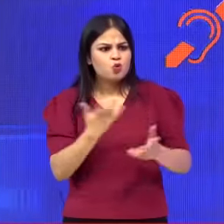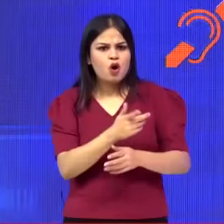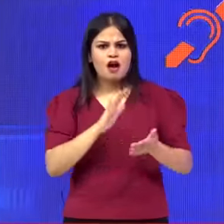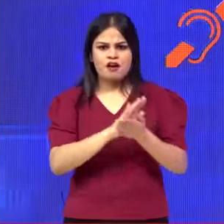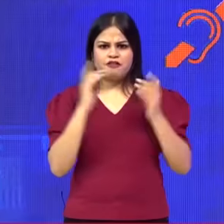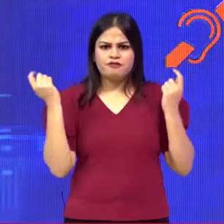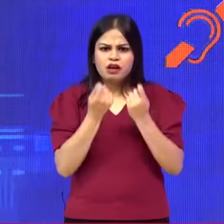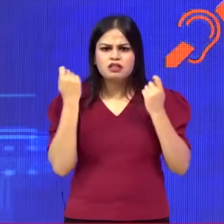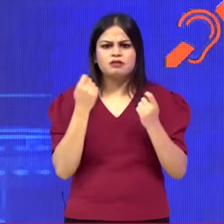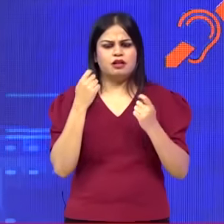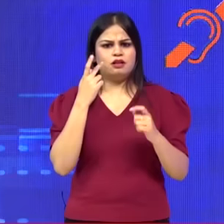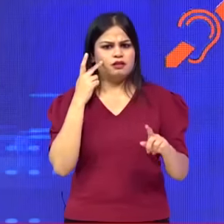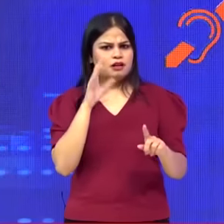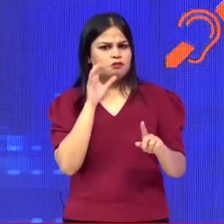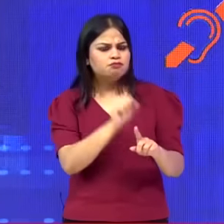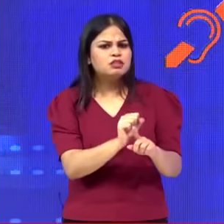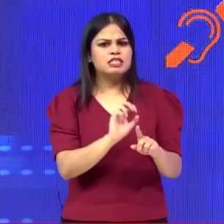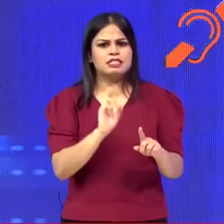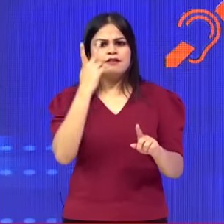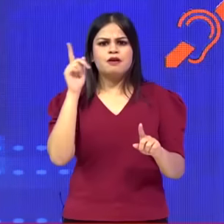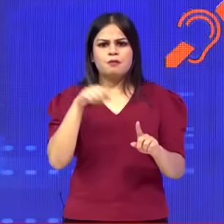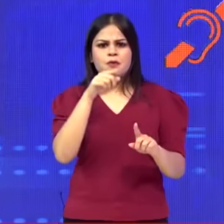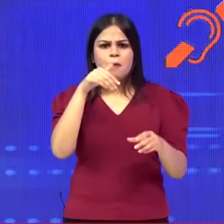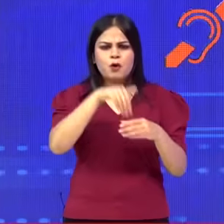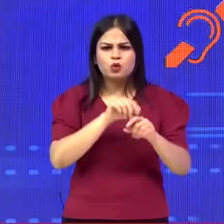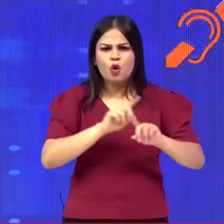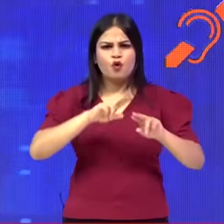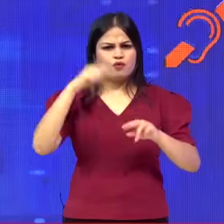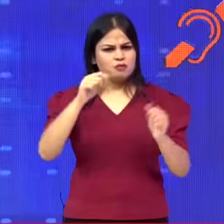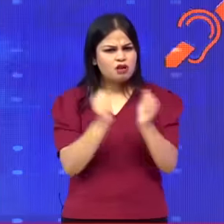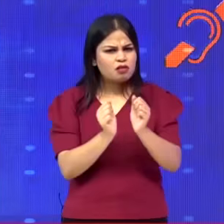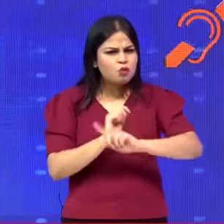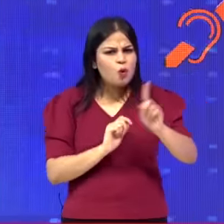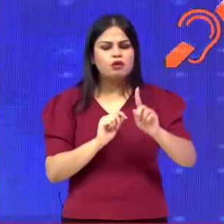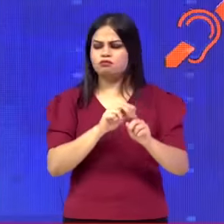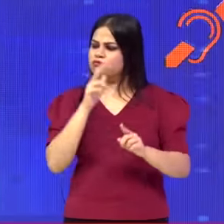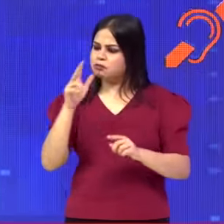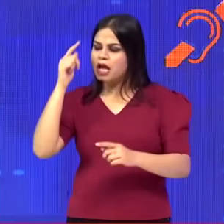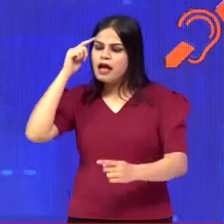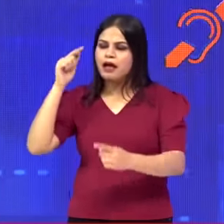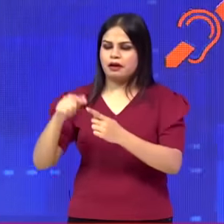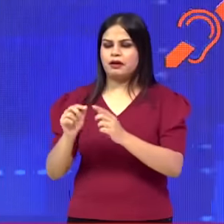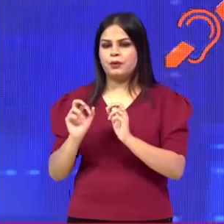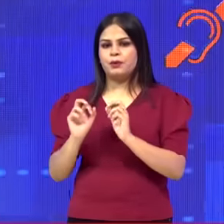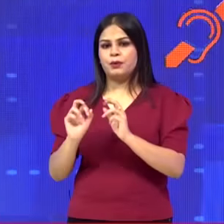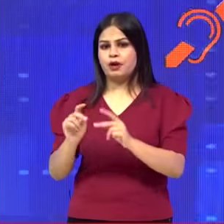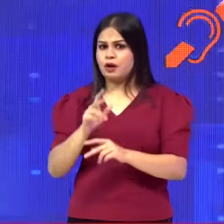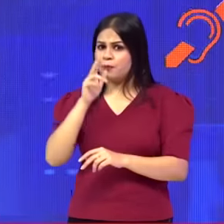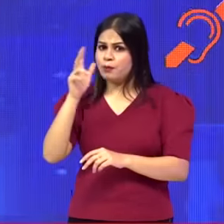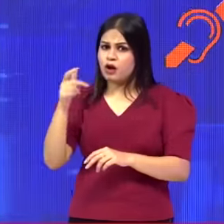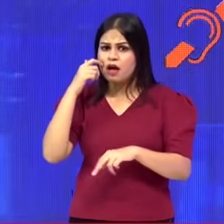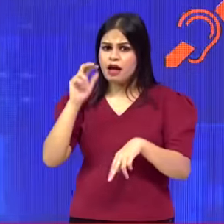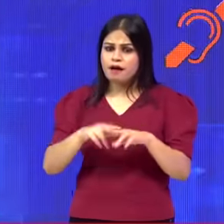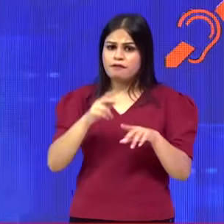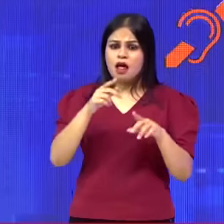it should not look, you know that it's just, you know, don't make it frivolous, so I agreed to them, and the second I said love yatri chalega, I